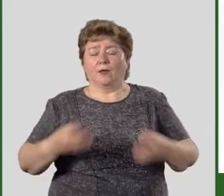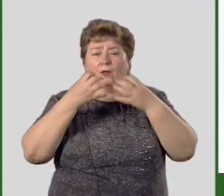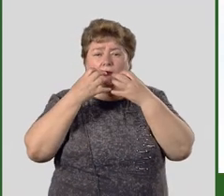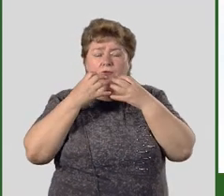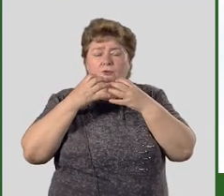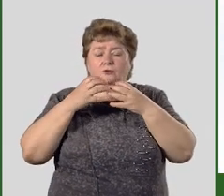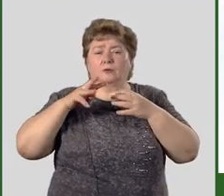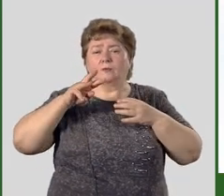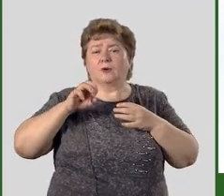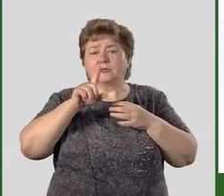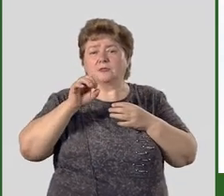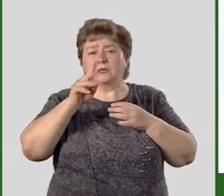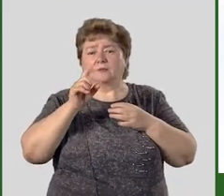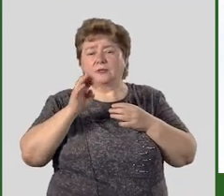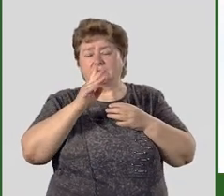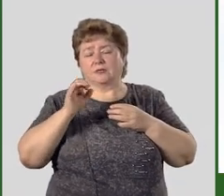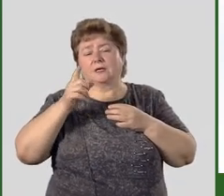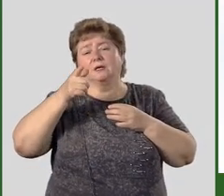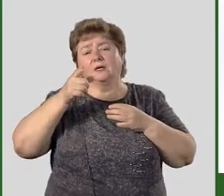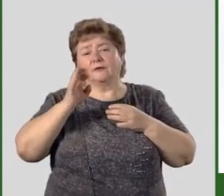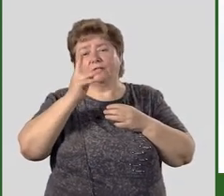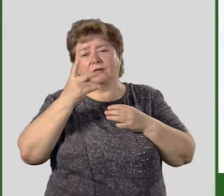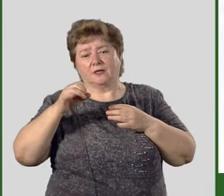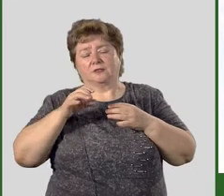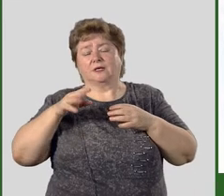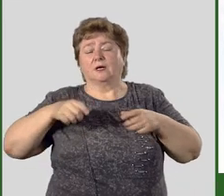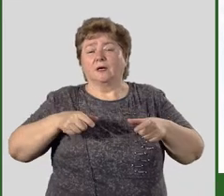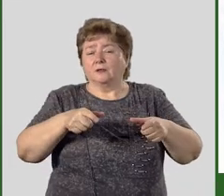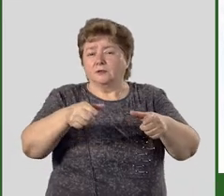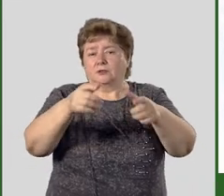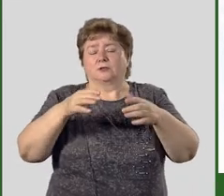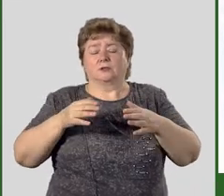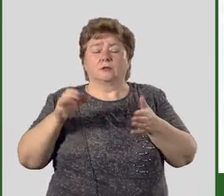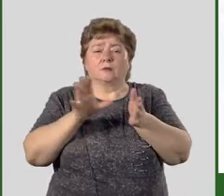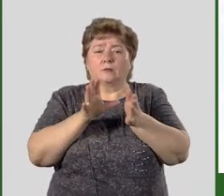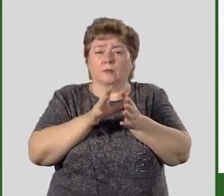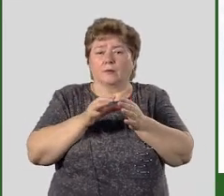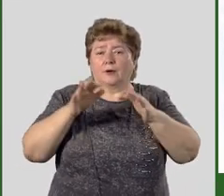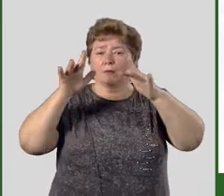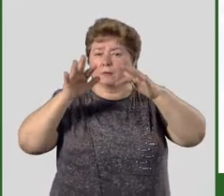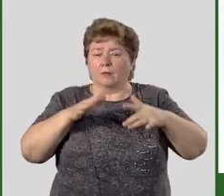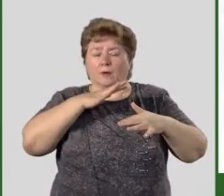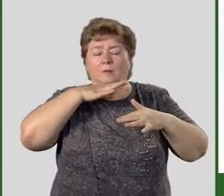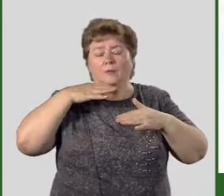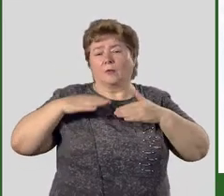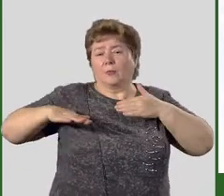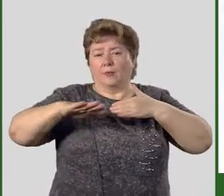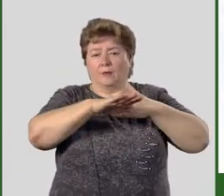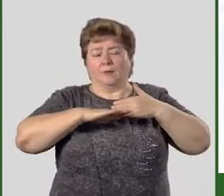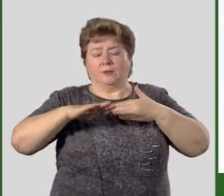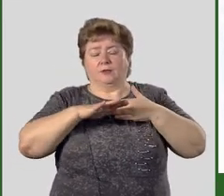Теплые Мозамбикское и Гвинейское течение способствуют выпадению обильных осадков на